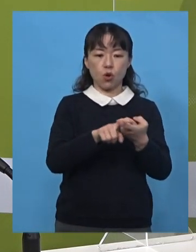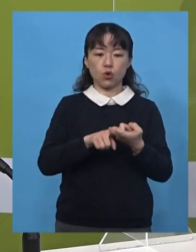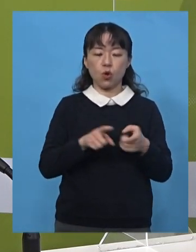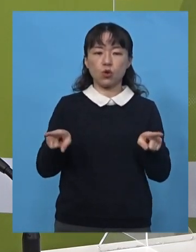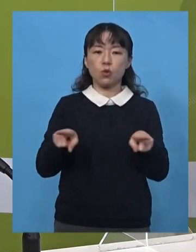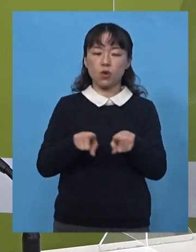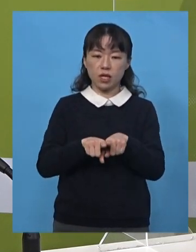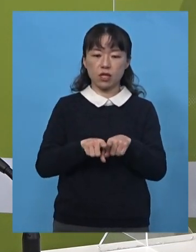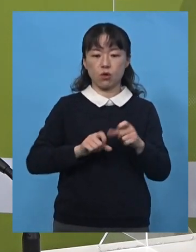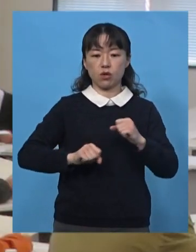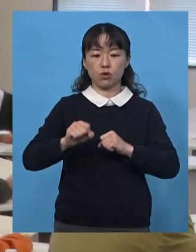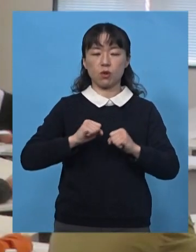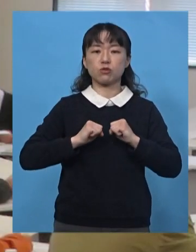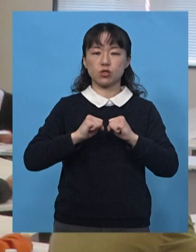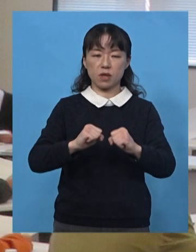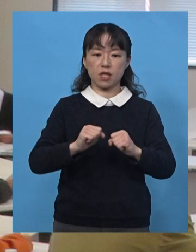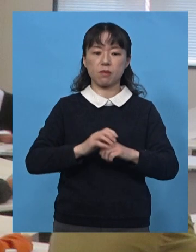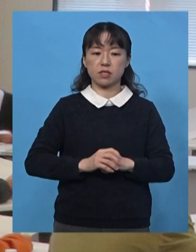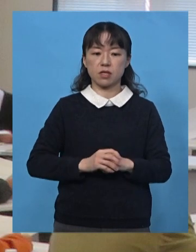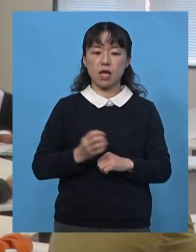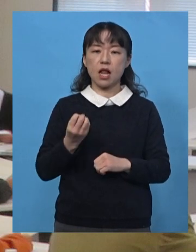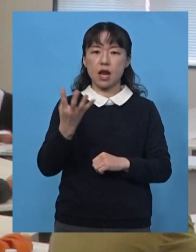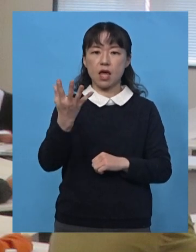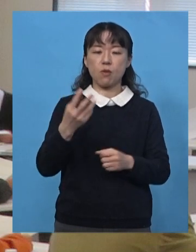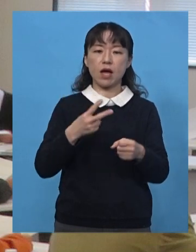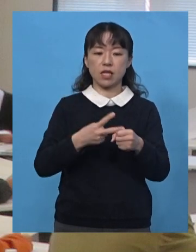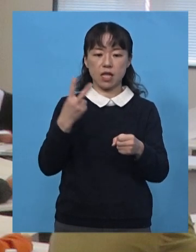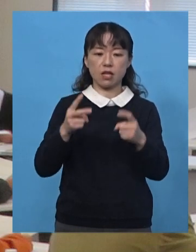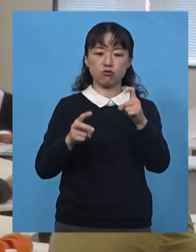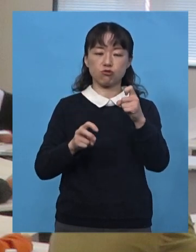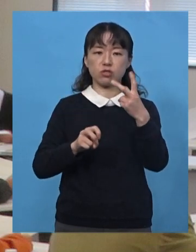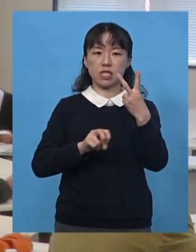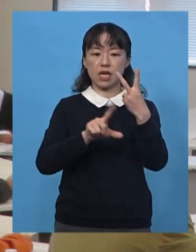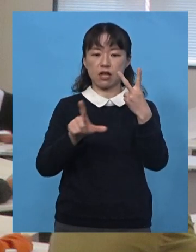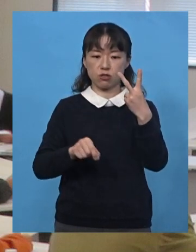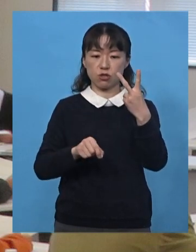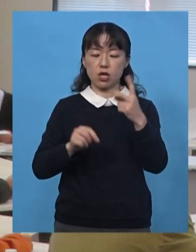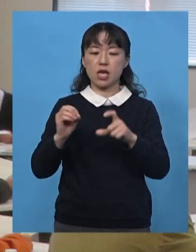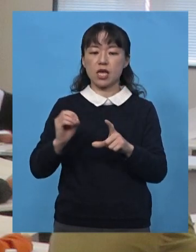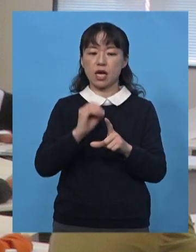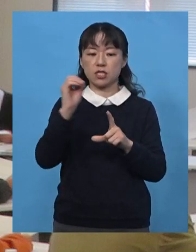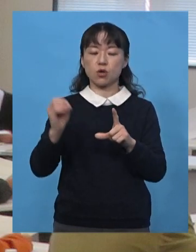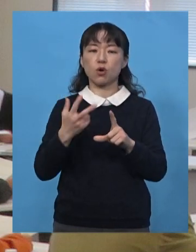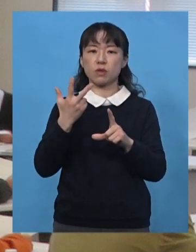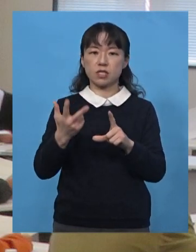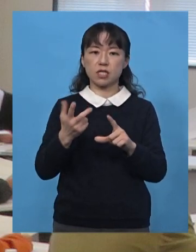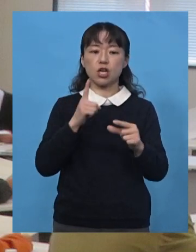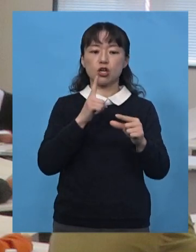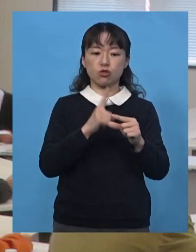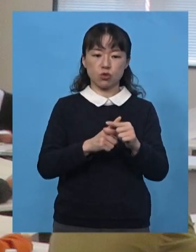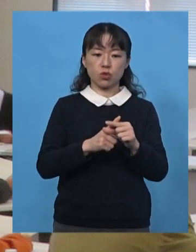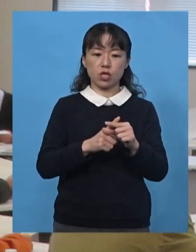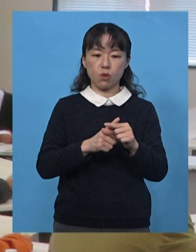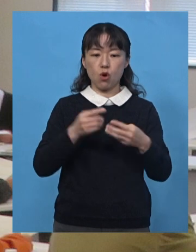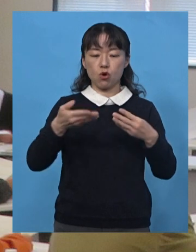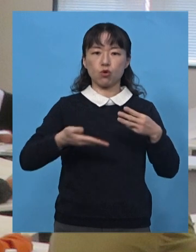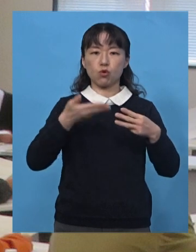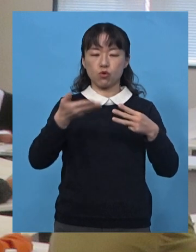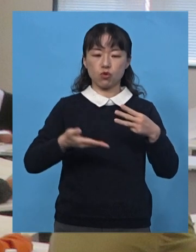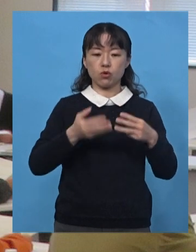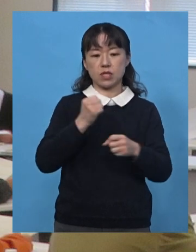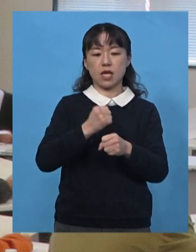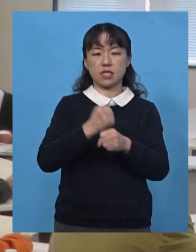みを進めています。令和2年12月に東近江市中規模流通生産振